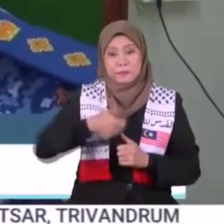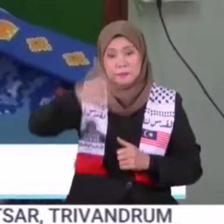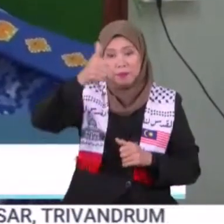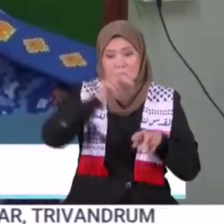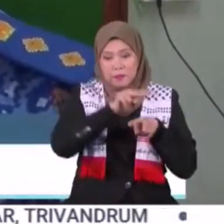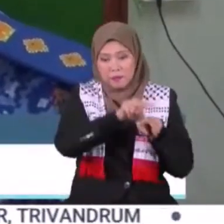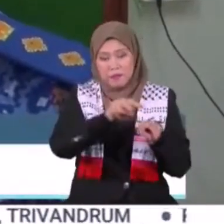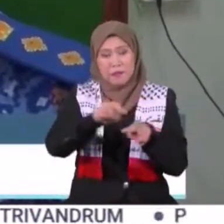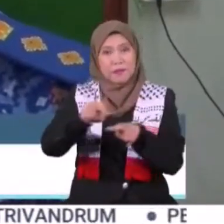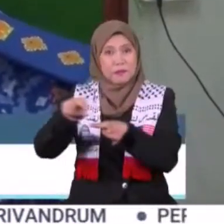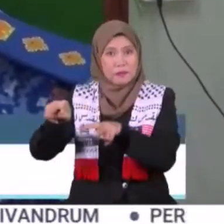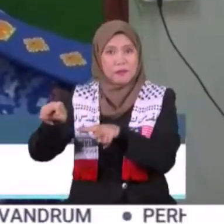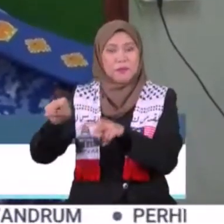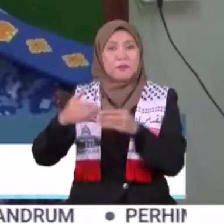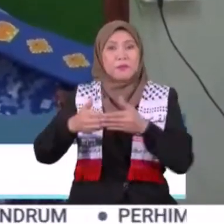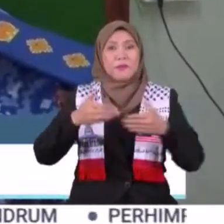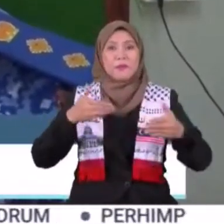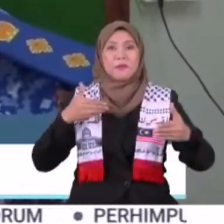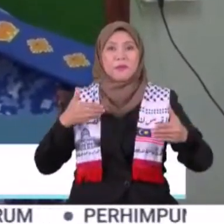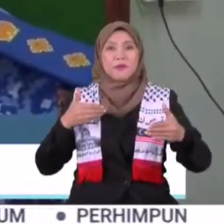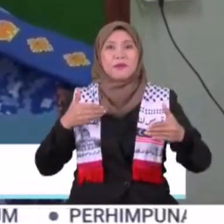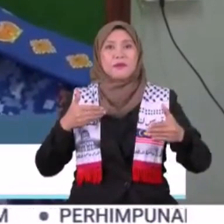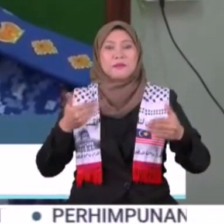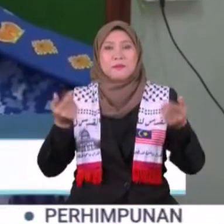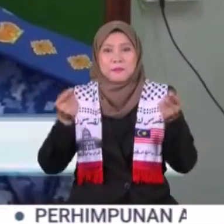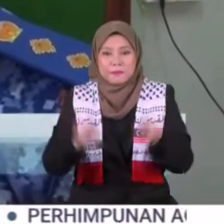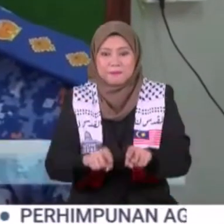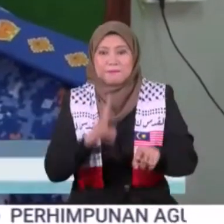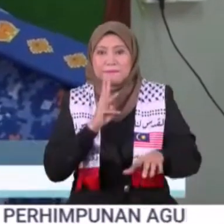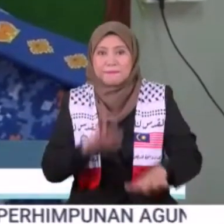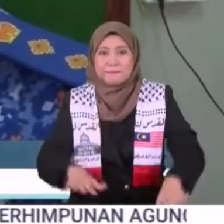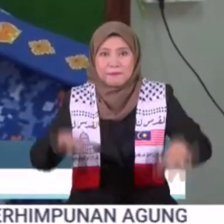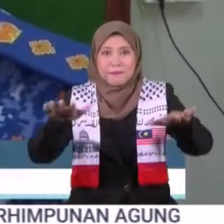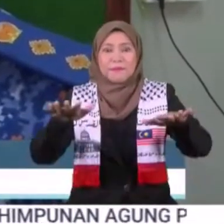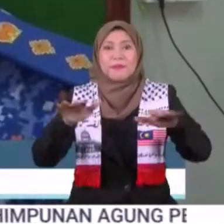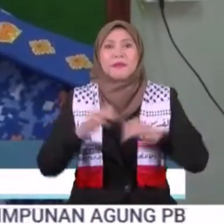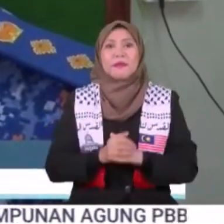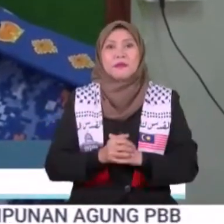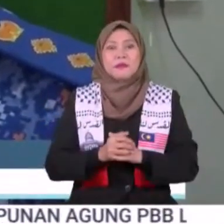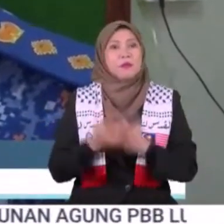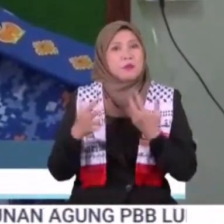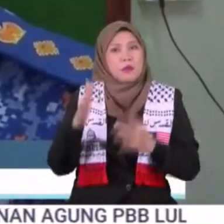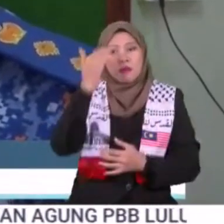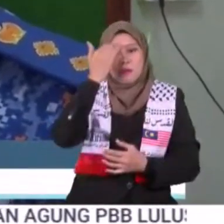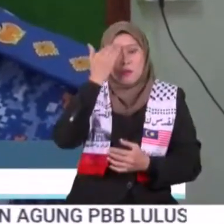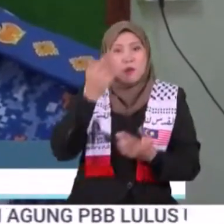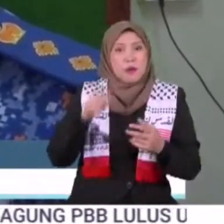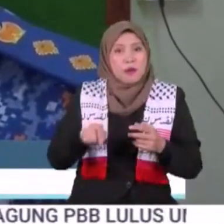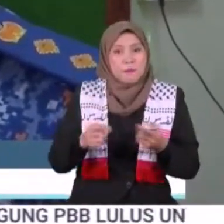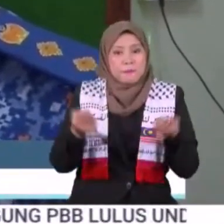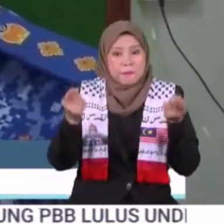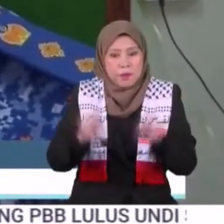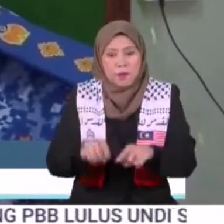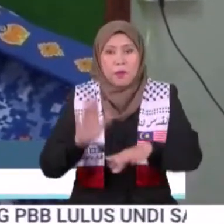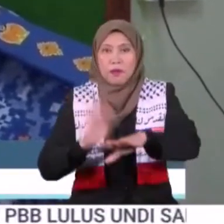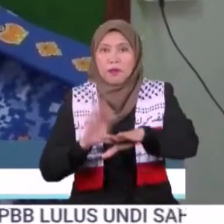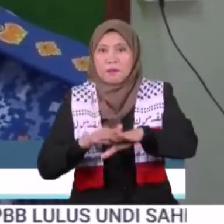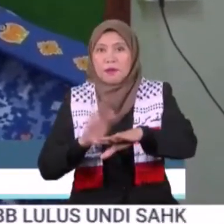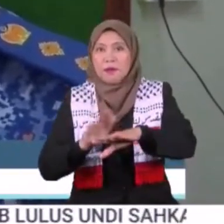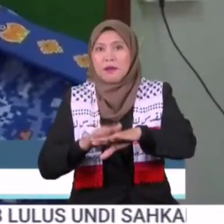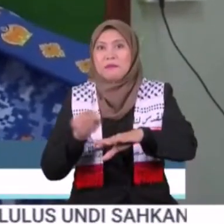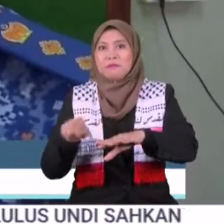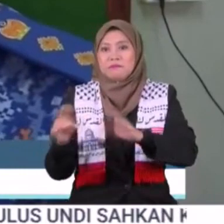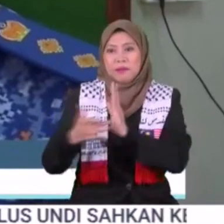pemantauan sebelum berlakunya banjir ini. Maknanya kalau dah ada dapat notis ataupun amaran daripada